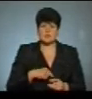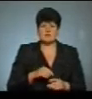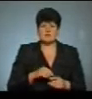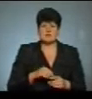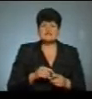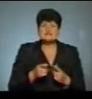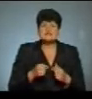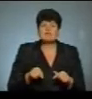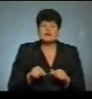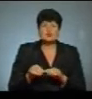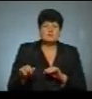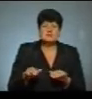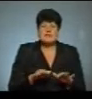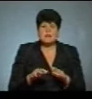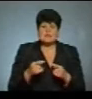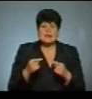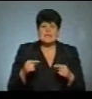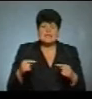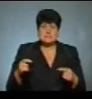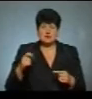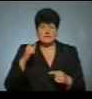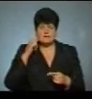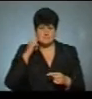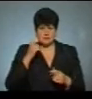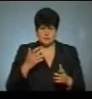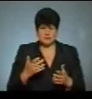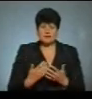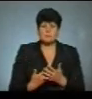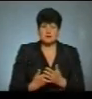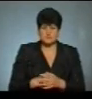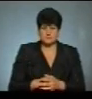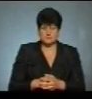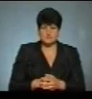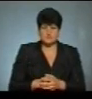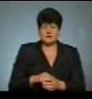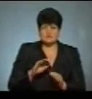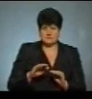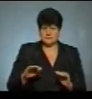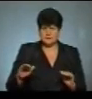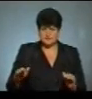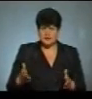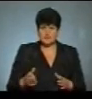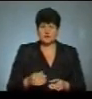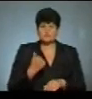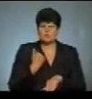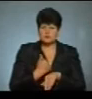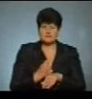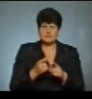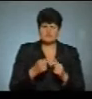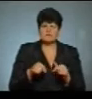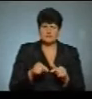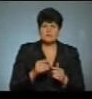видом діяльності різної вікової когорти. Наприклад, в підлітків провідним видом діяльності